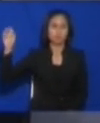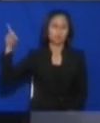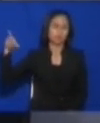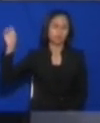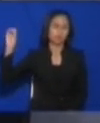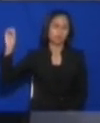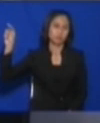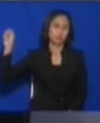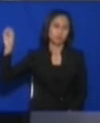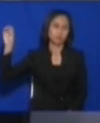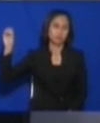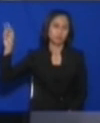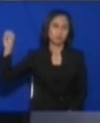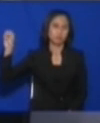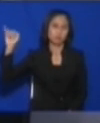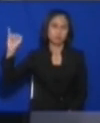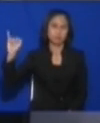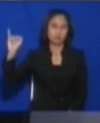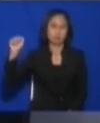dan keunggulan kompetitif